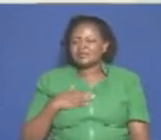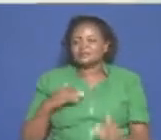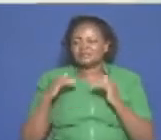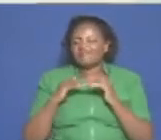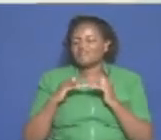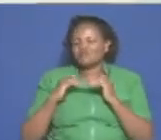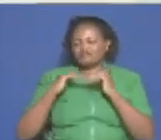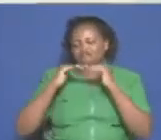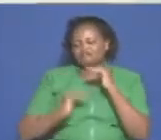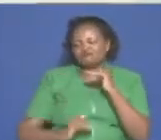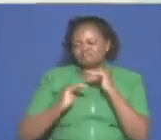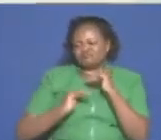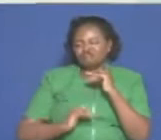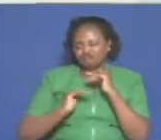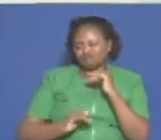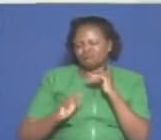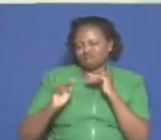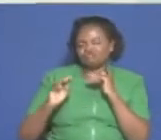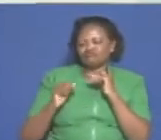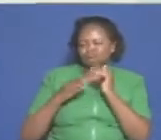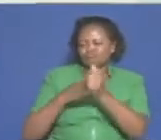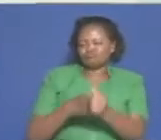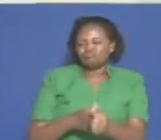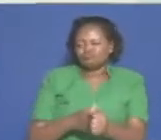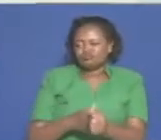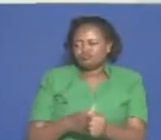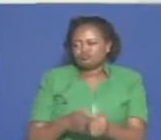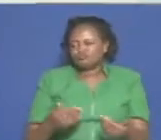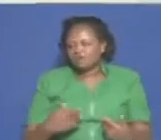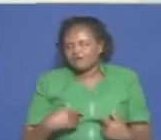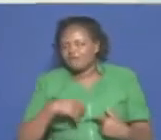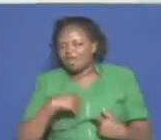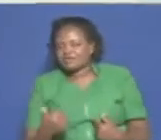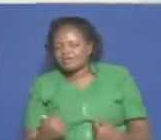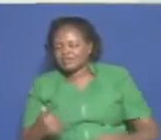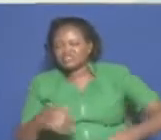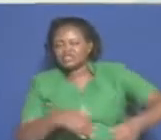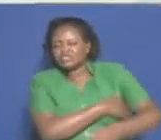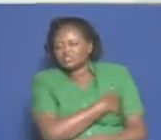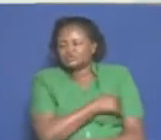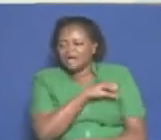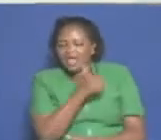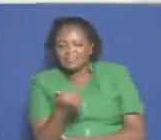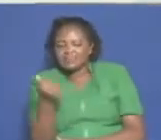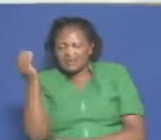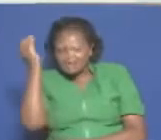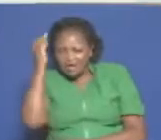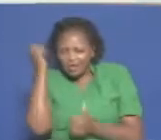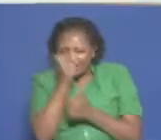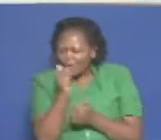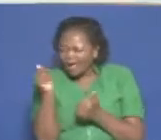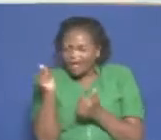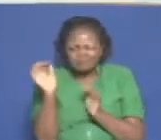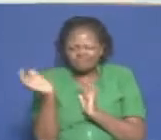za msimamizi za leadership, kama kuna wale maliguru, kuna wale machief, kuna wale wajasoma sana, but ukiangalia uongozi wao